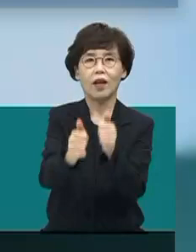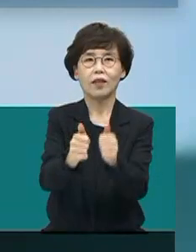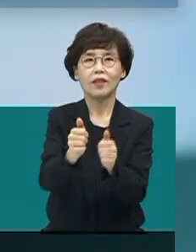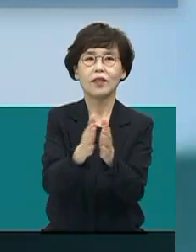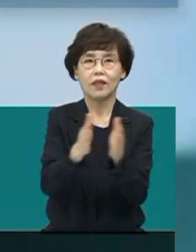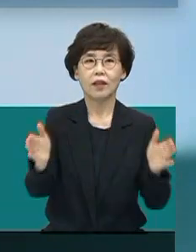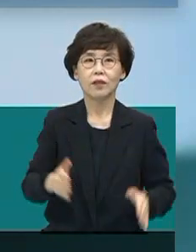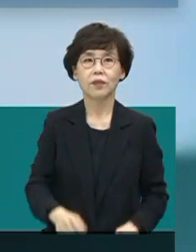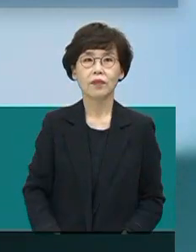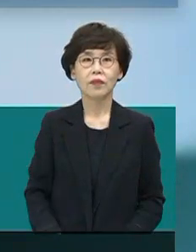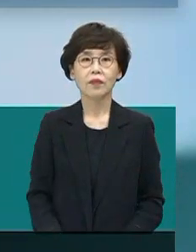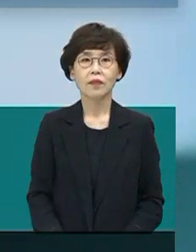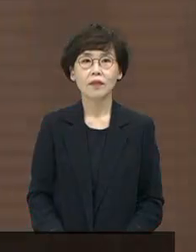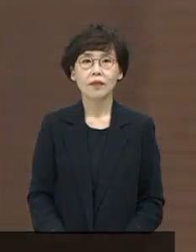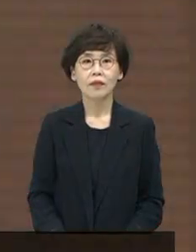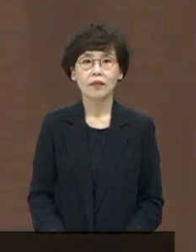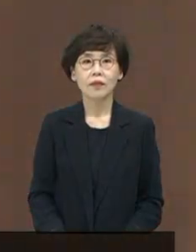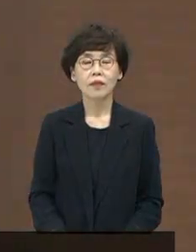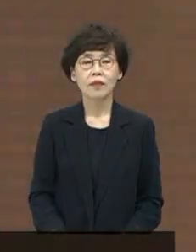백원 기자입니다.